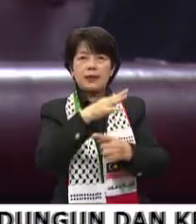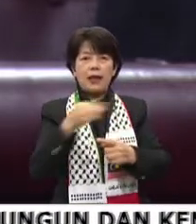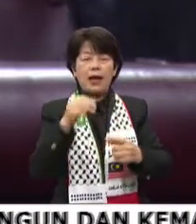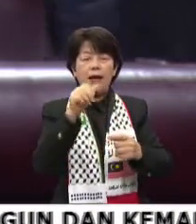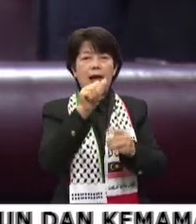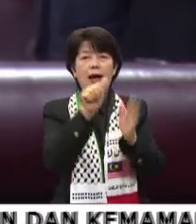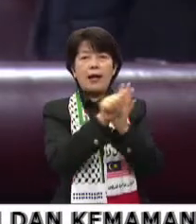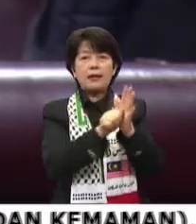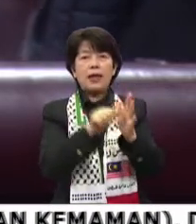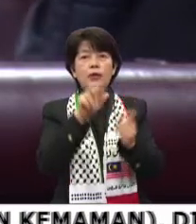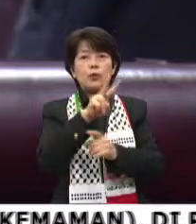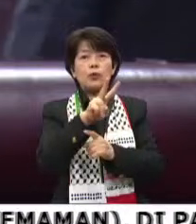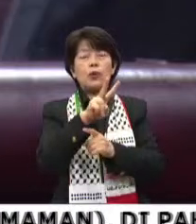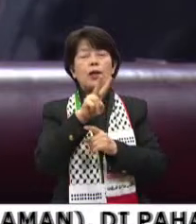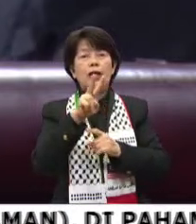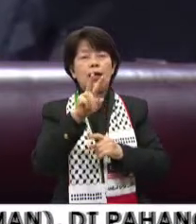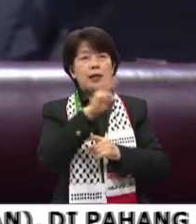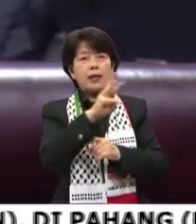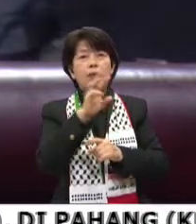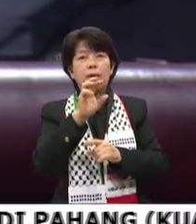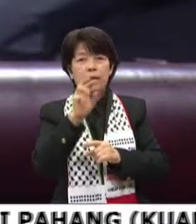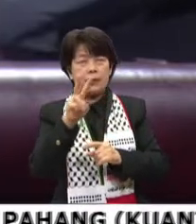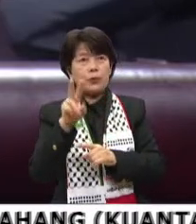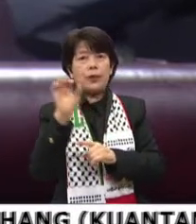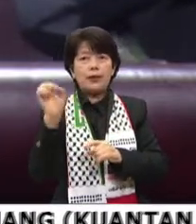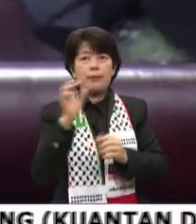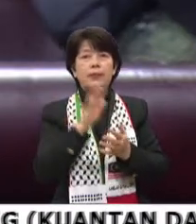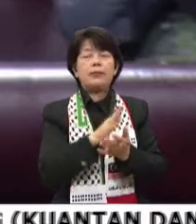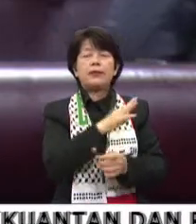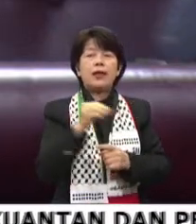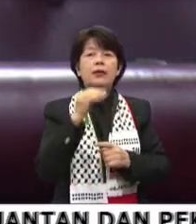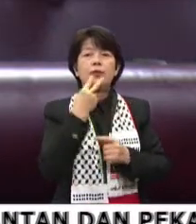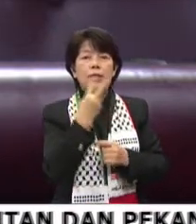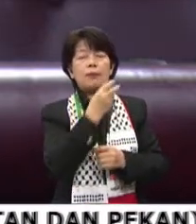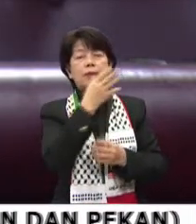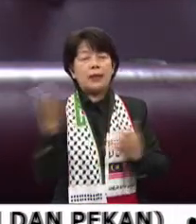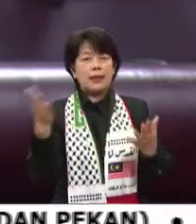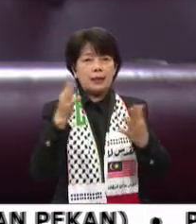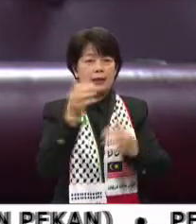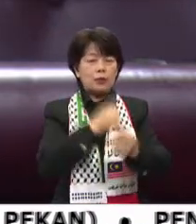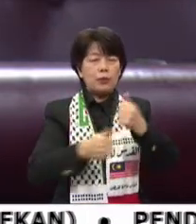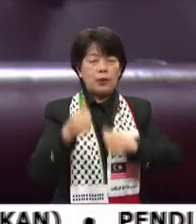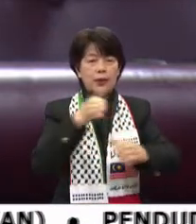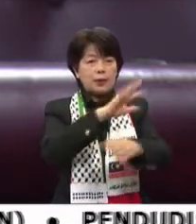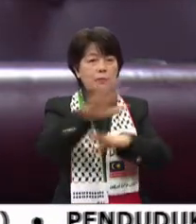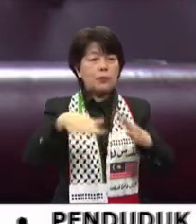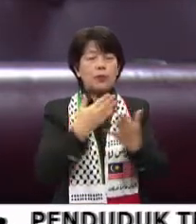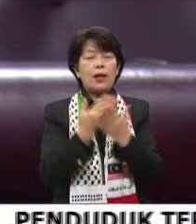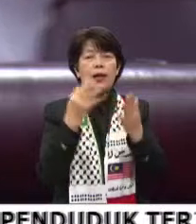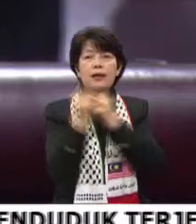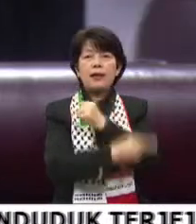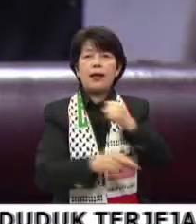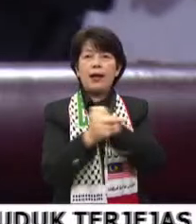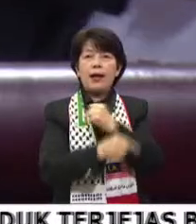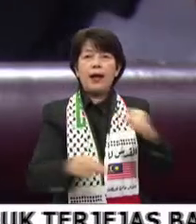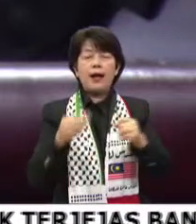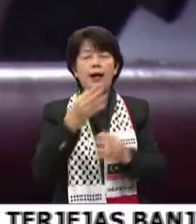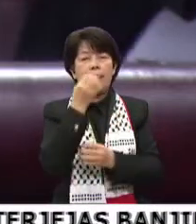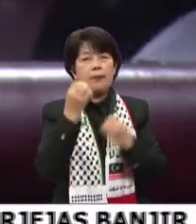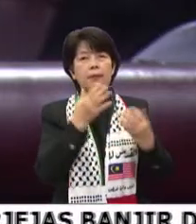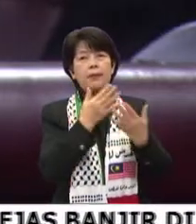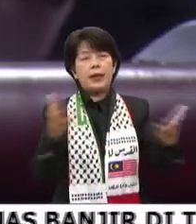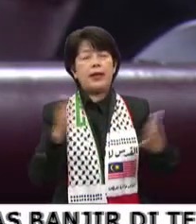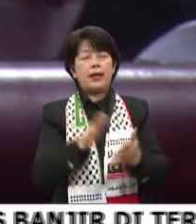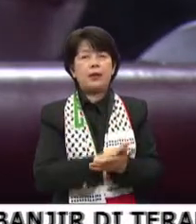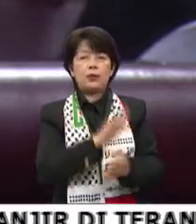262 termasuklah melibatkan pelanggaran undang-undang serius yang mengancam keselamatan negara seperti yang dinyatakan dalam